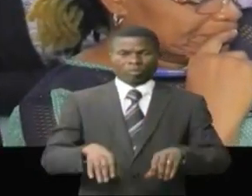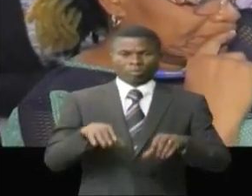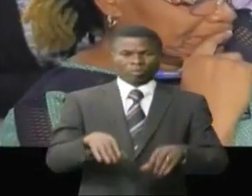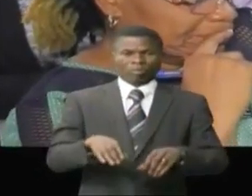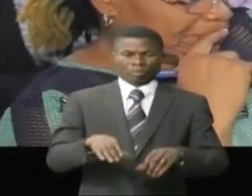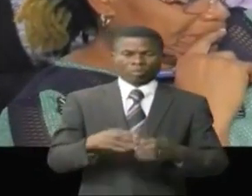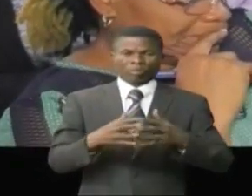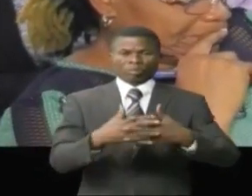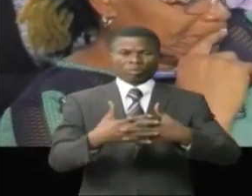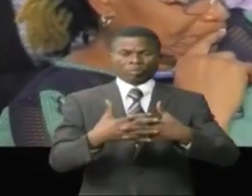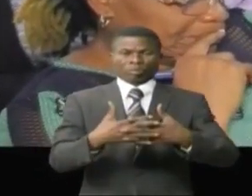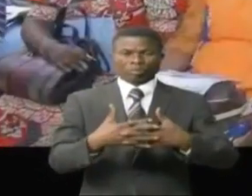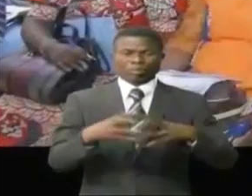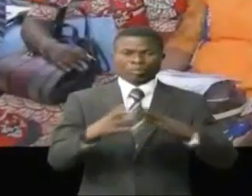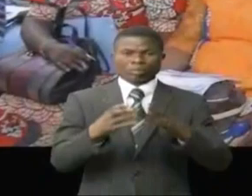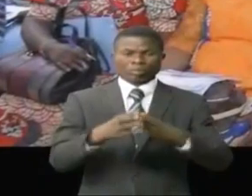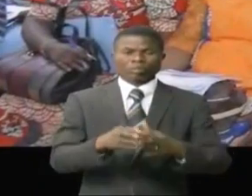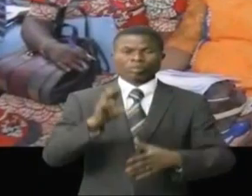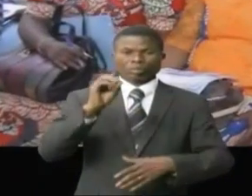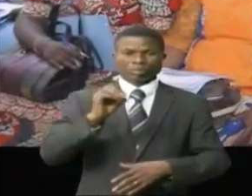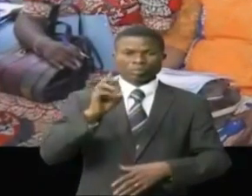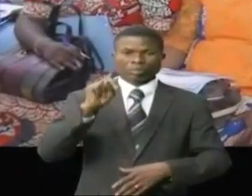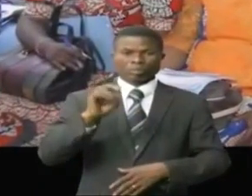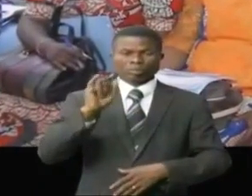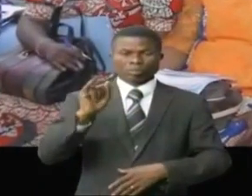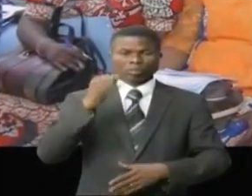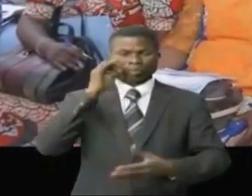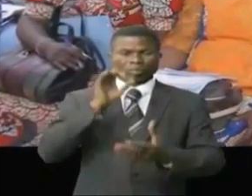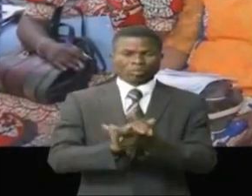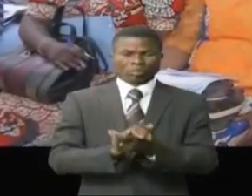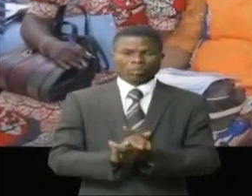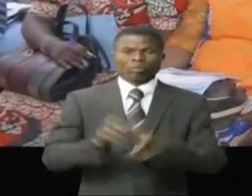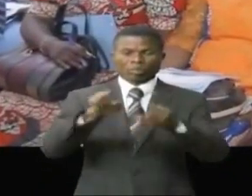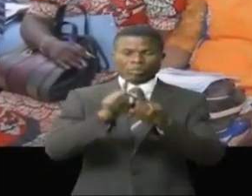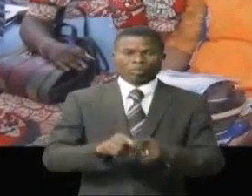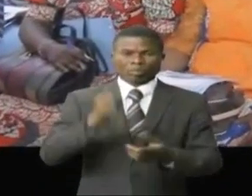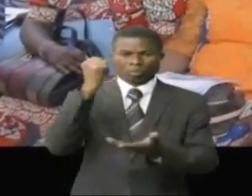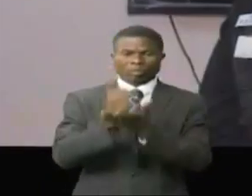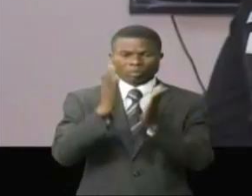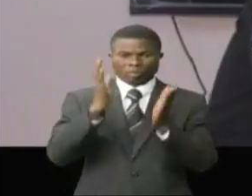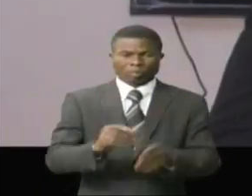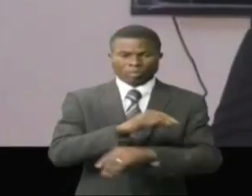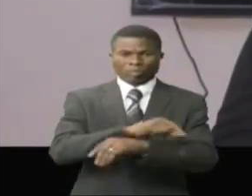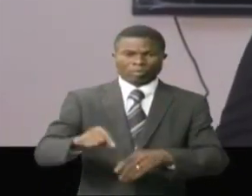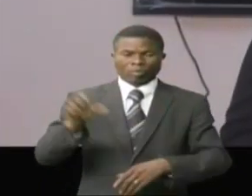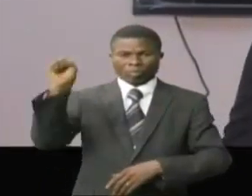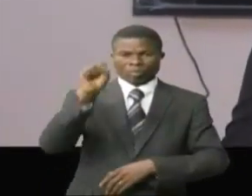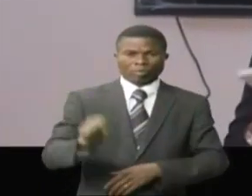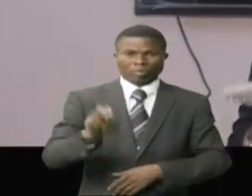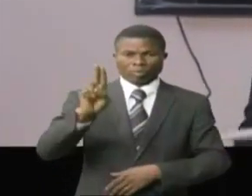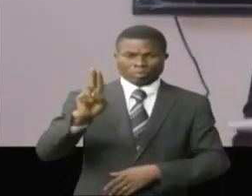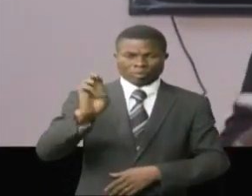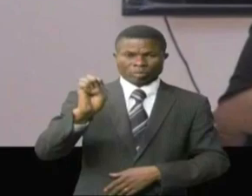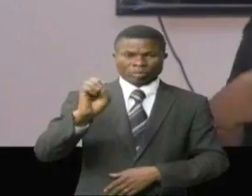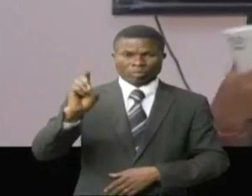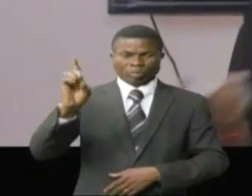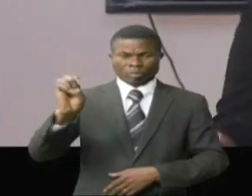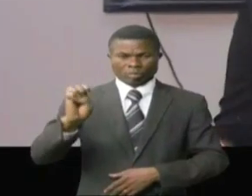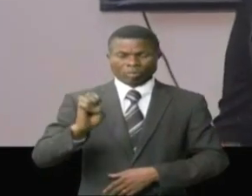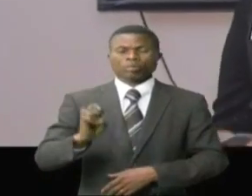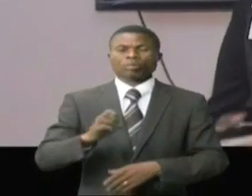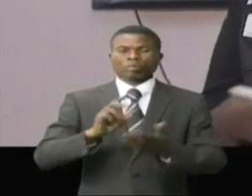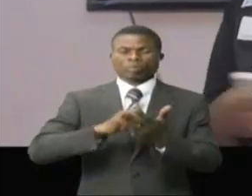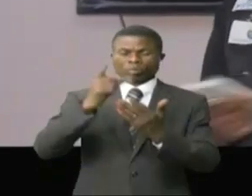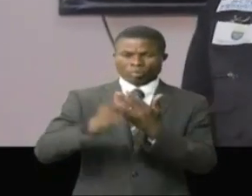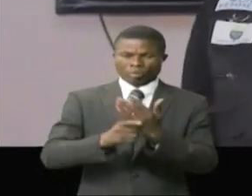en partenariat avec l'ONU Femmes et l'ambassade de Suède. C'est une formation qui va aider les anciennes candidates non